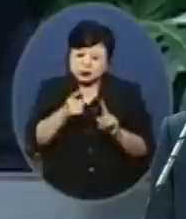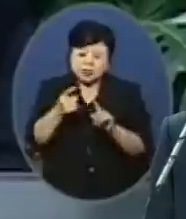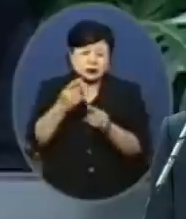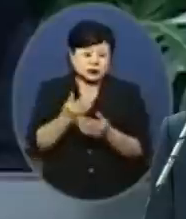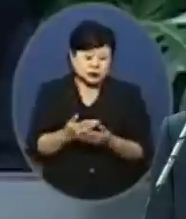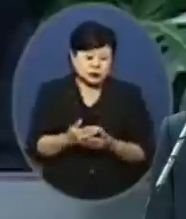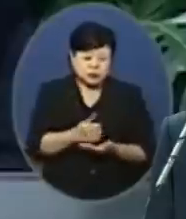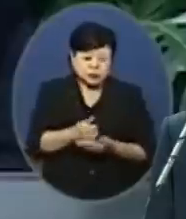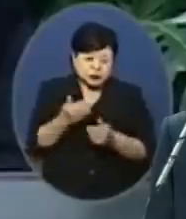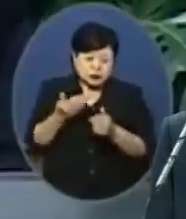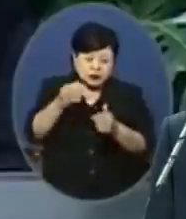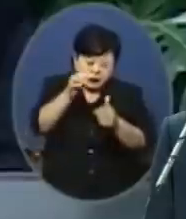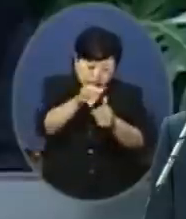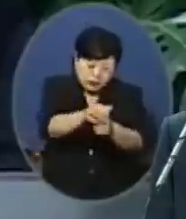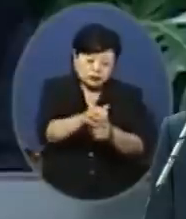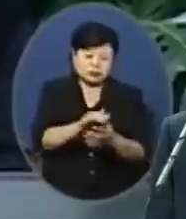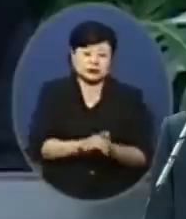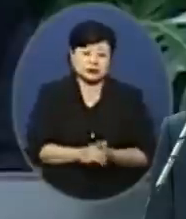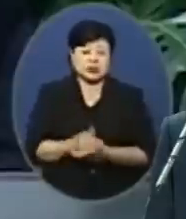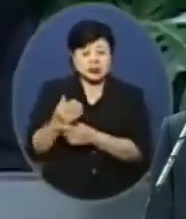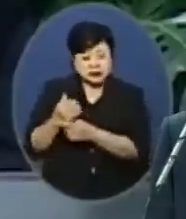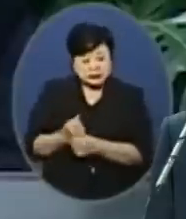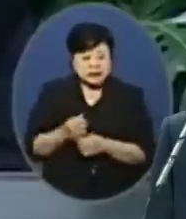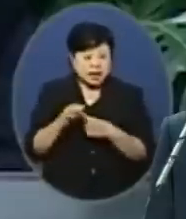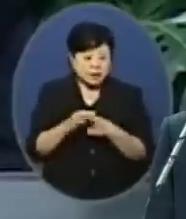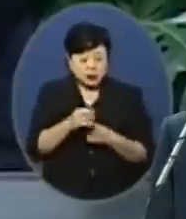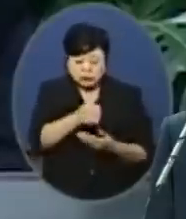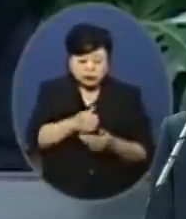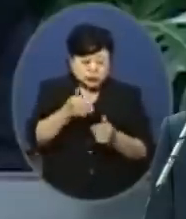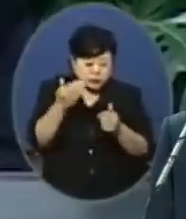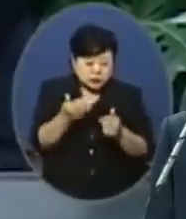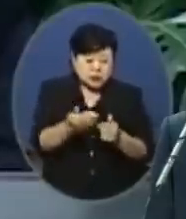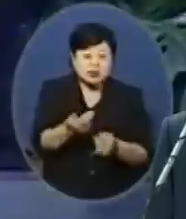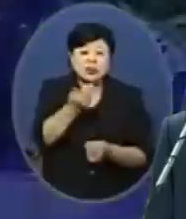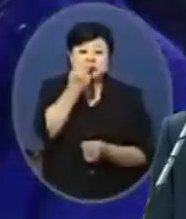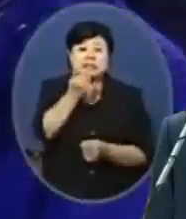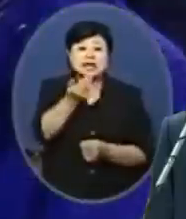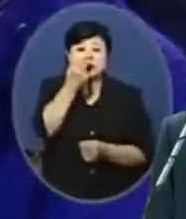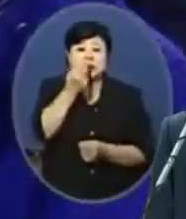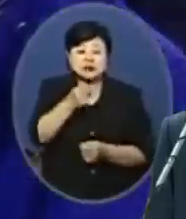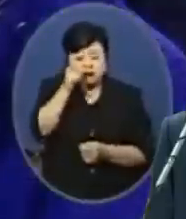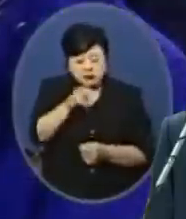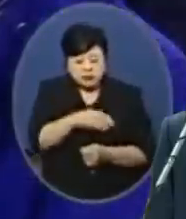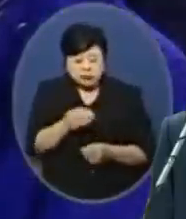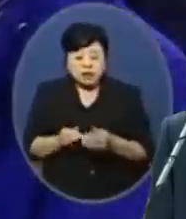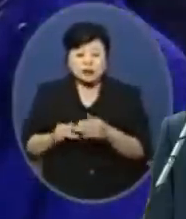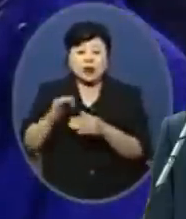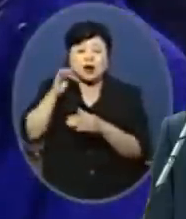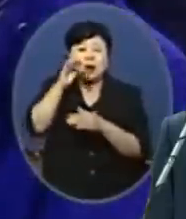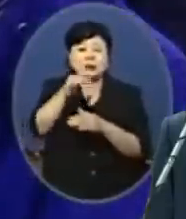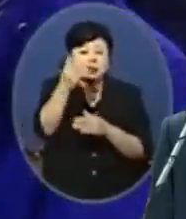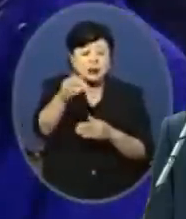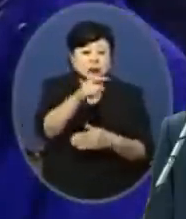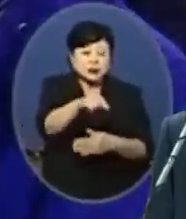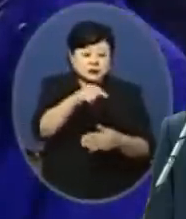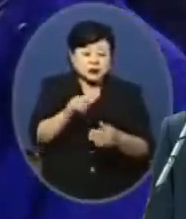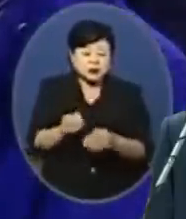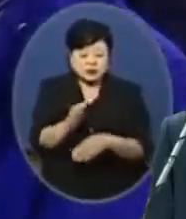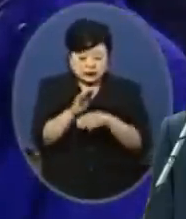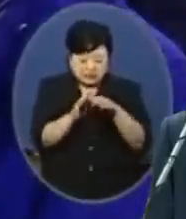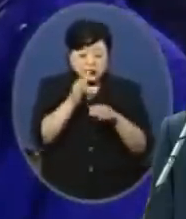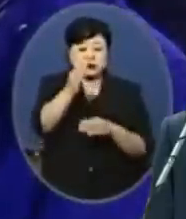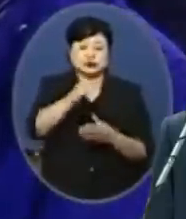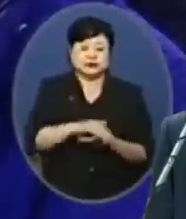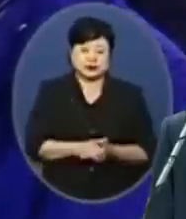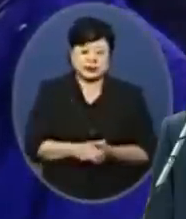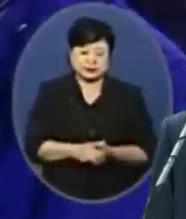살려주십시오. 주님께 내가 맡기고 의지하면 주님께로부터 생수가 넘쳐나서 여러분 속을 채워주시는